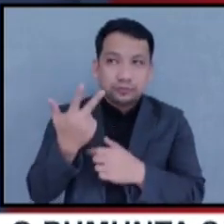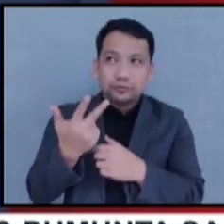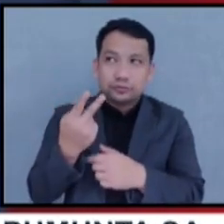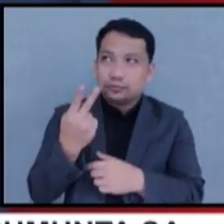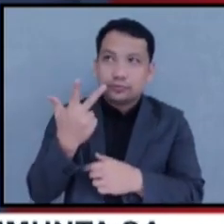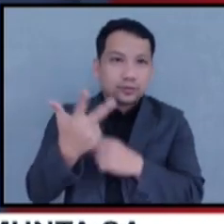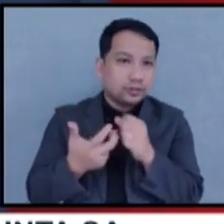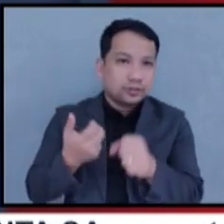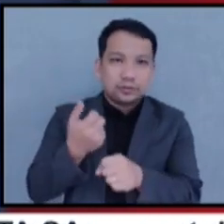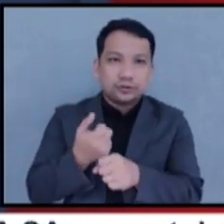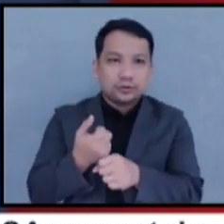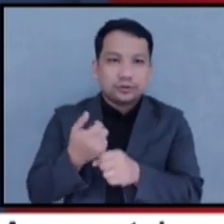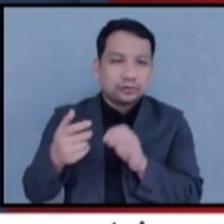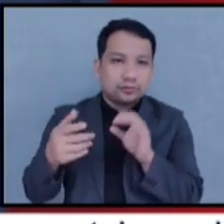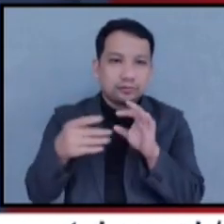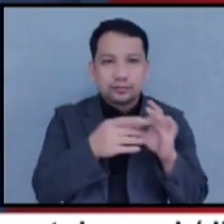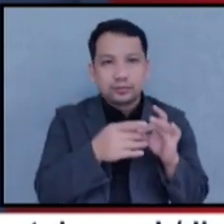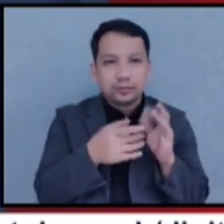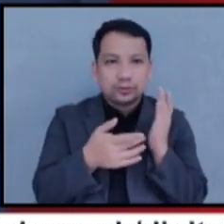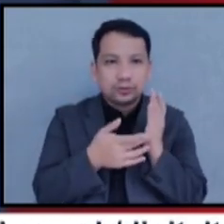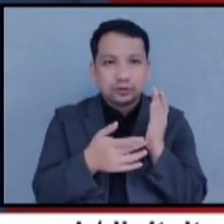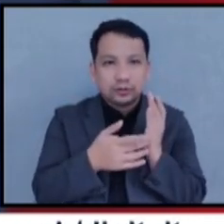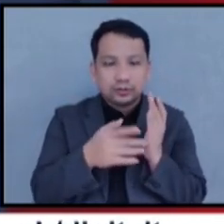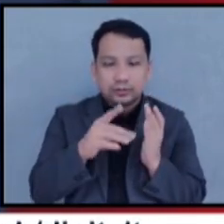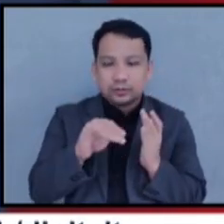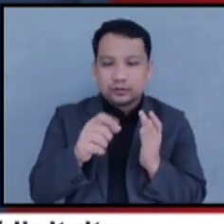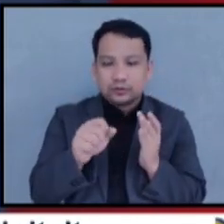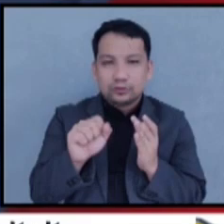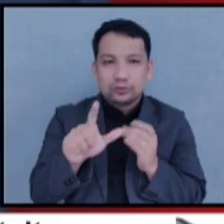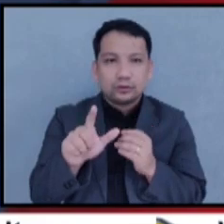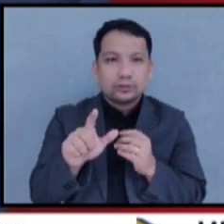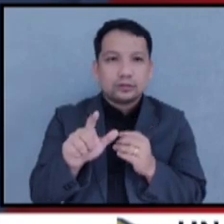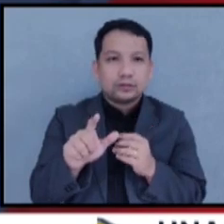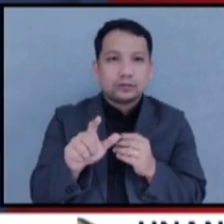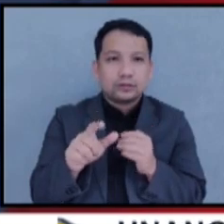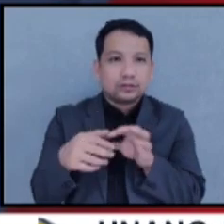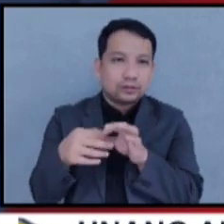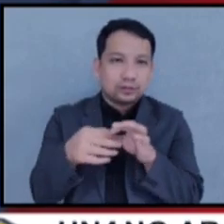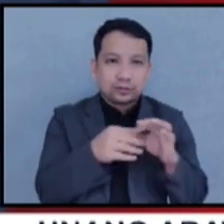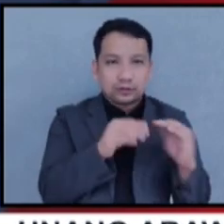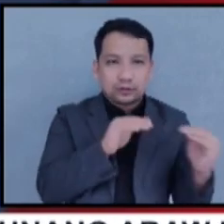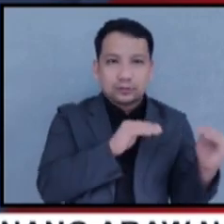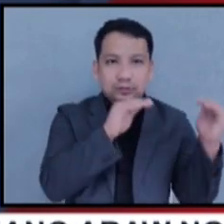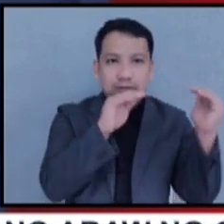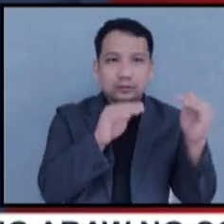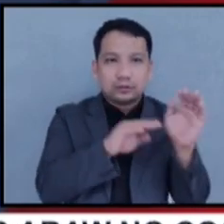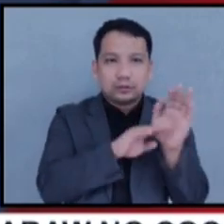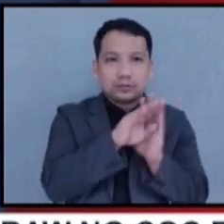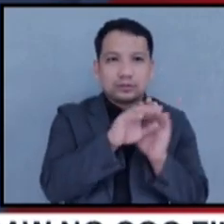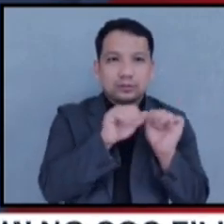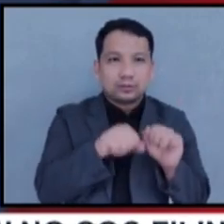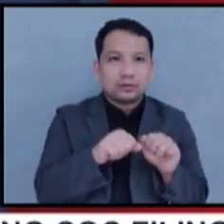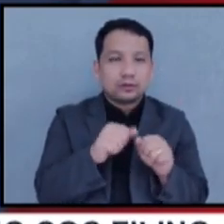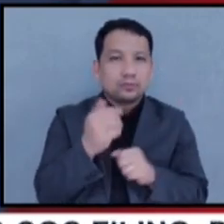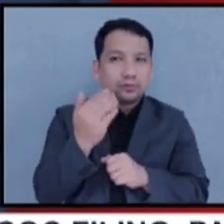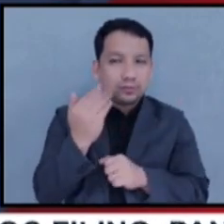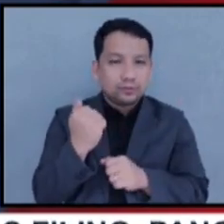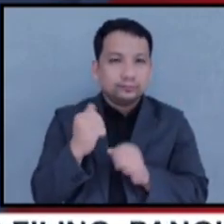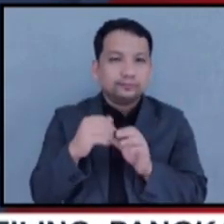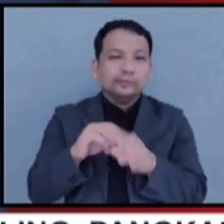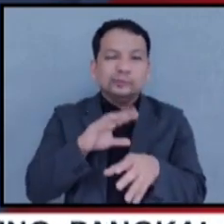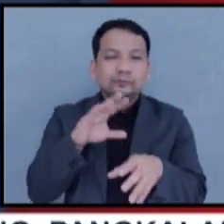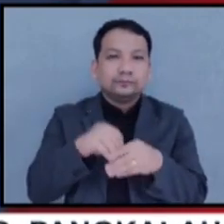the past three years, with digitalization, ito na po ang focus ng DTI. Talaga pong nile-level up namin sila. In fact, they're